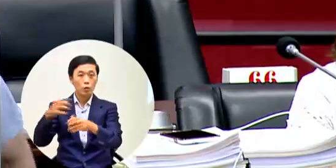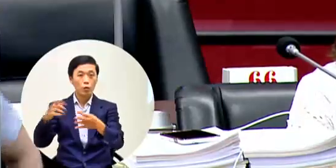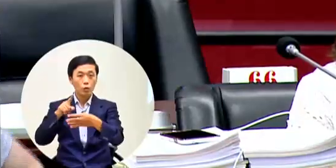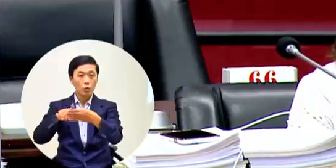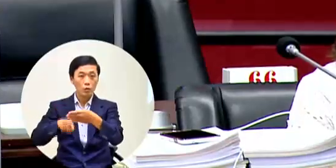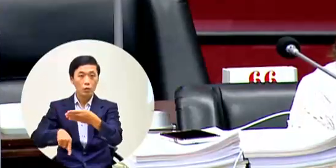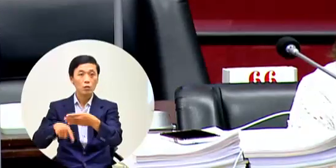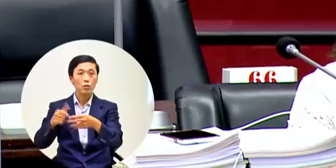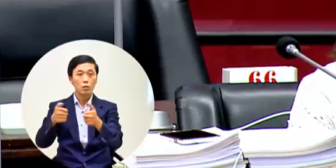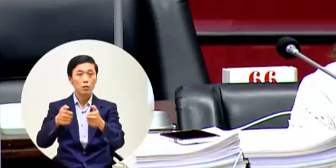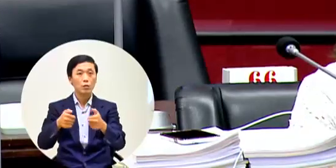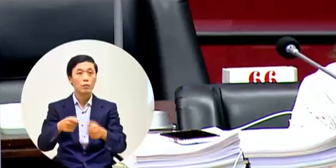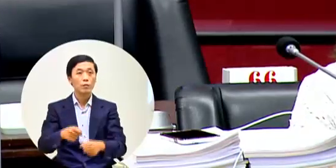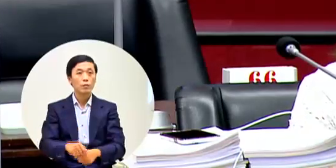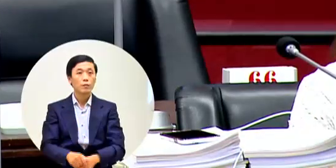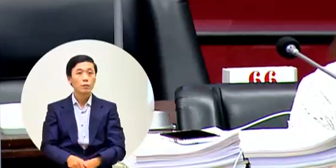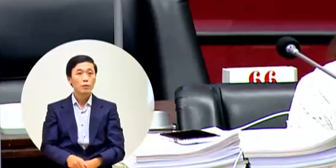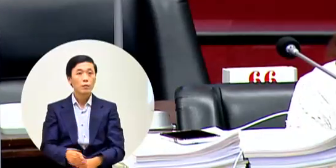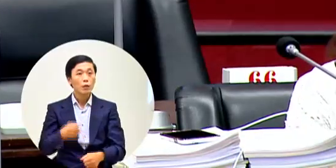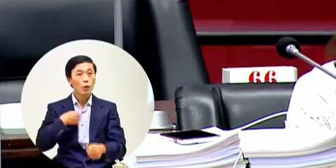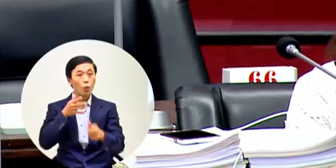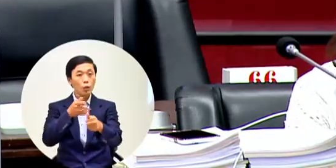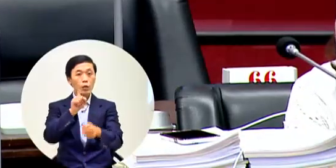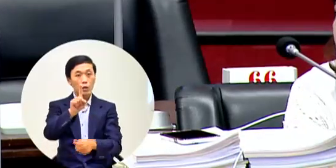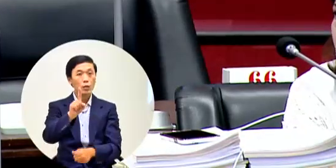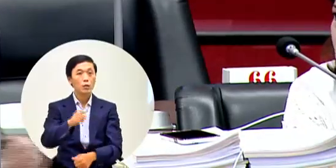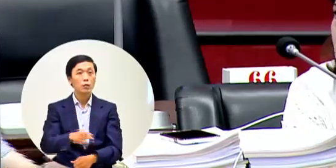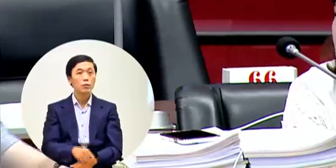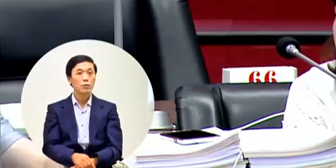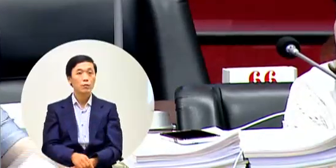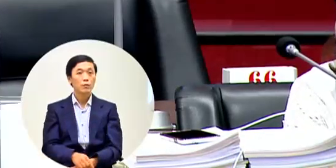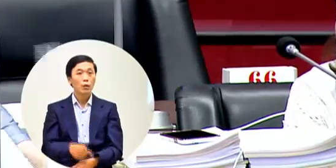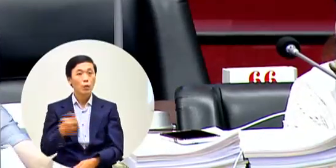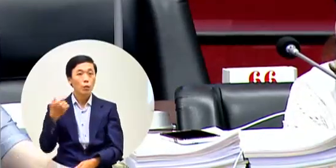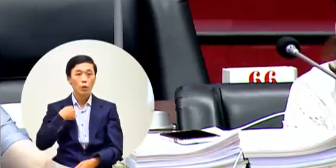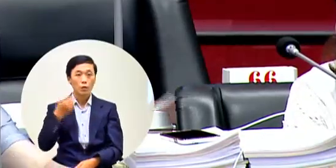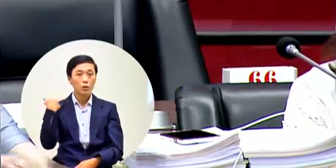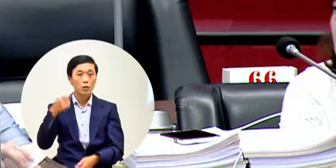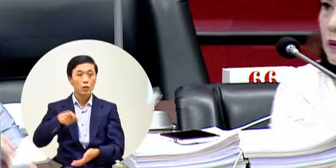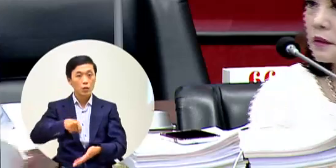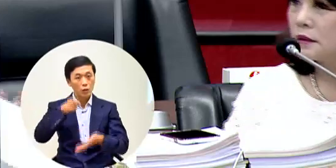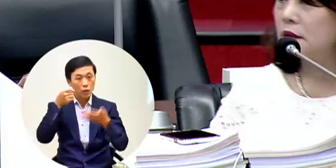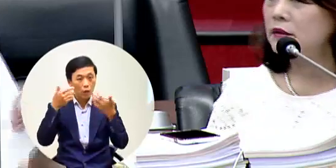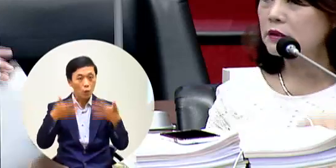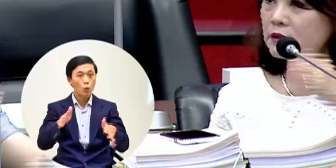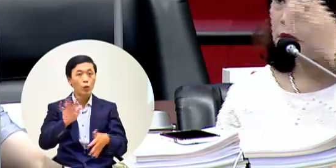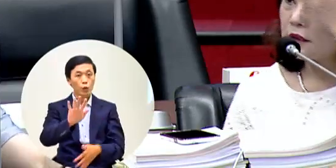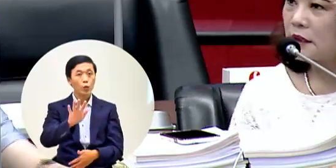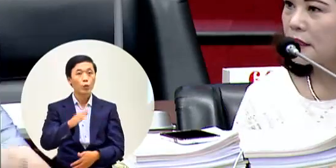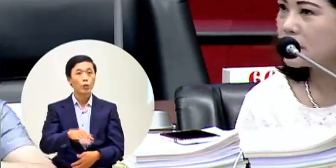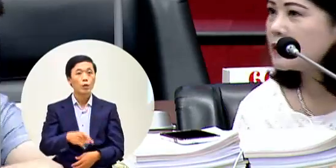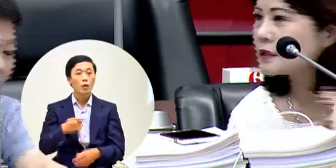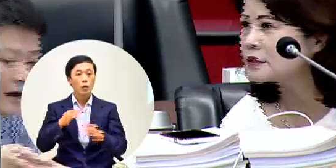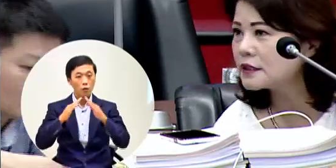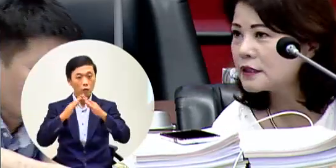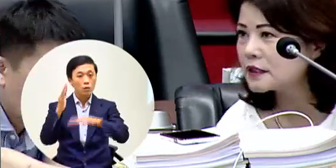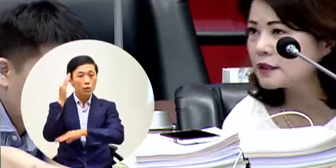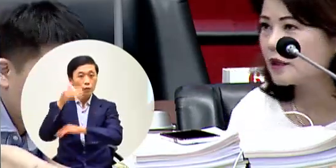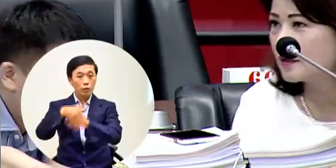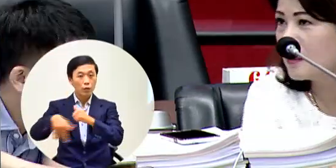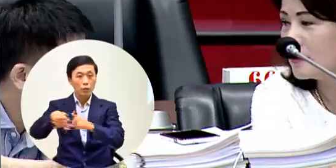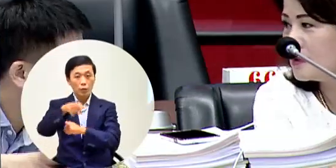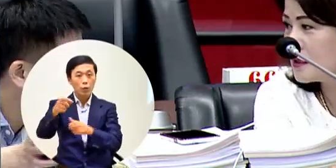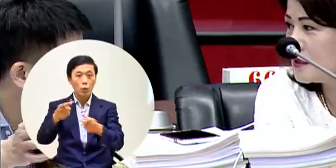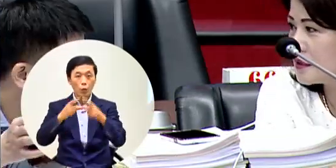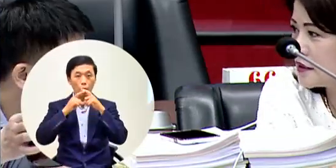谢谢。一个问题就叫，因为其实我之前有提过，但不见我们市府这边有回应的。我不知